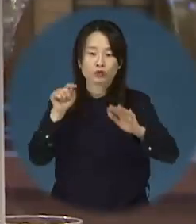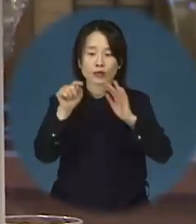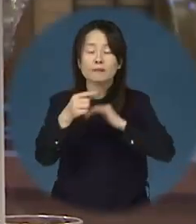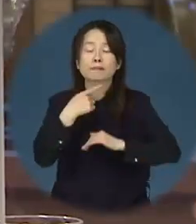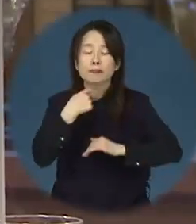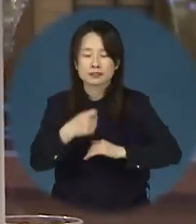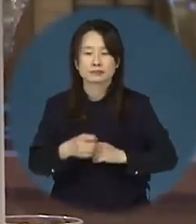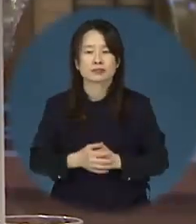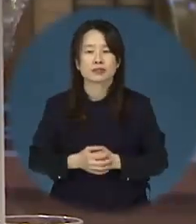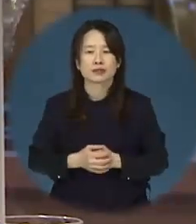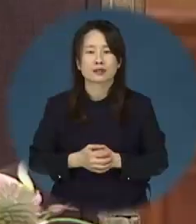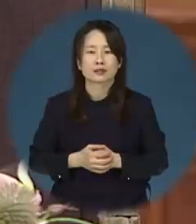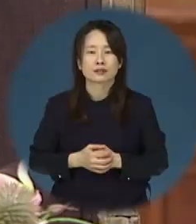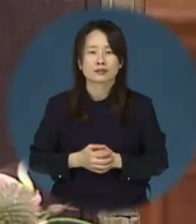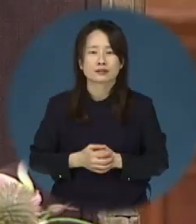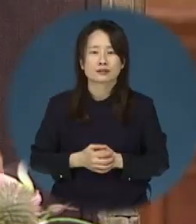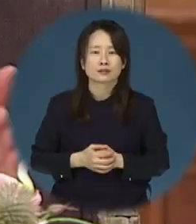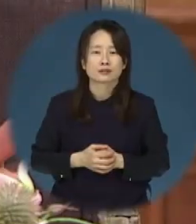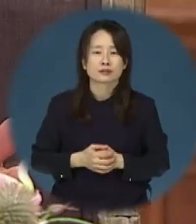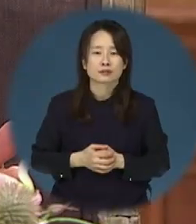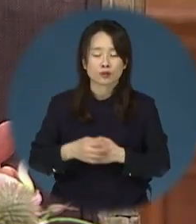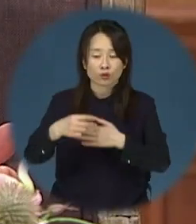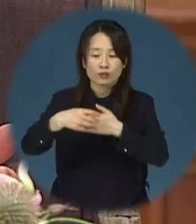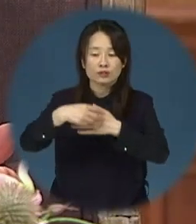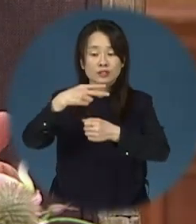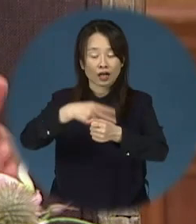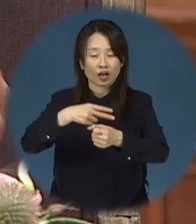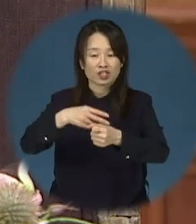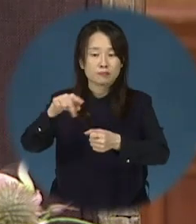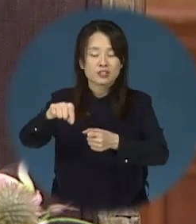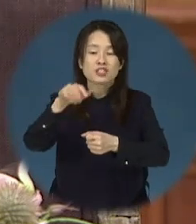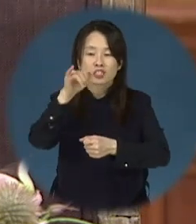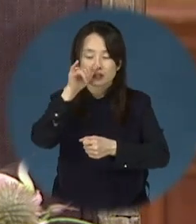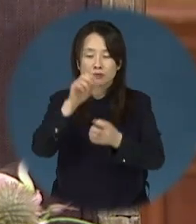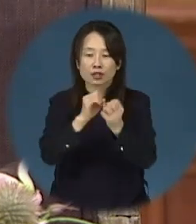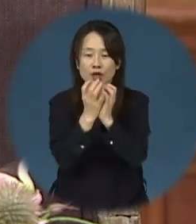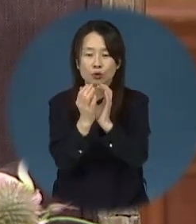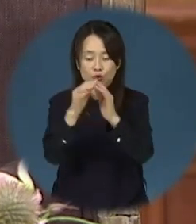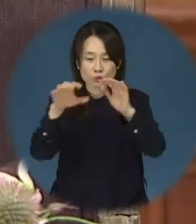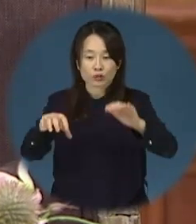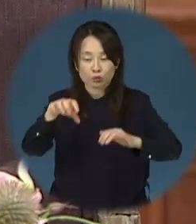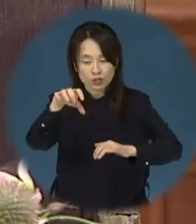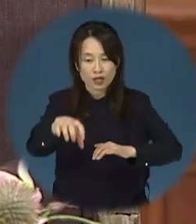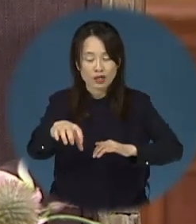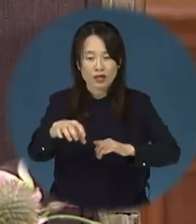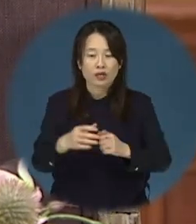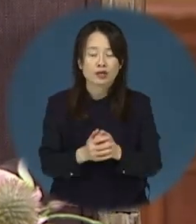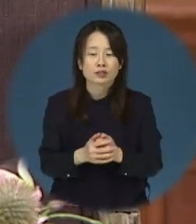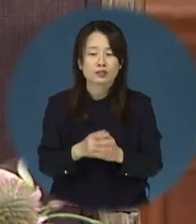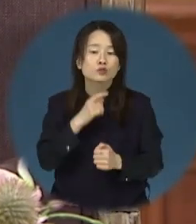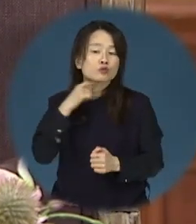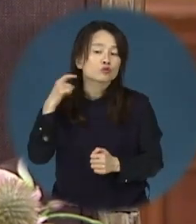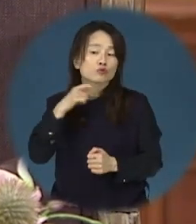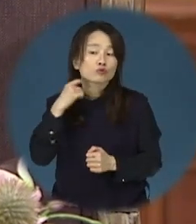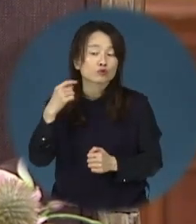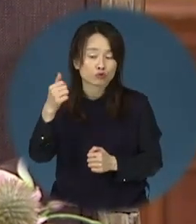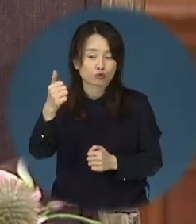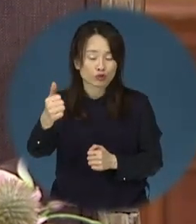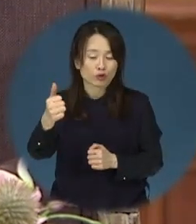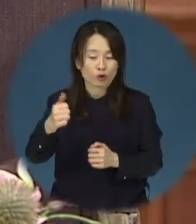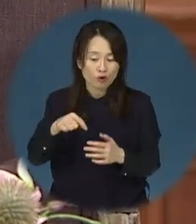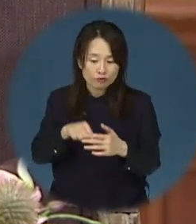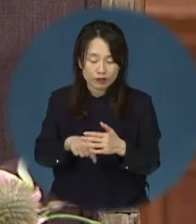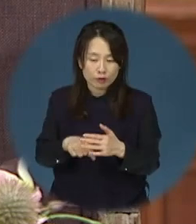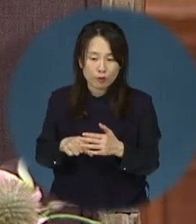음성 꽃동네 예 음성 꽃동네 그 의사 선생님이 계셨거든요. 수사신 그 신상윤 수사님이라고 그